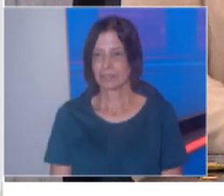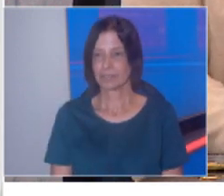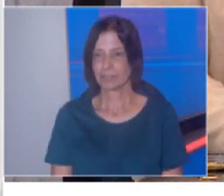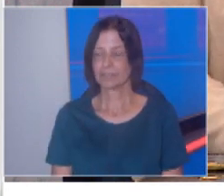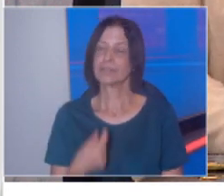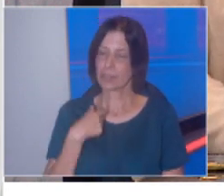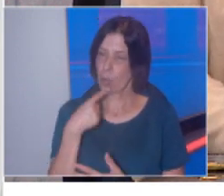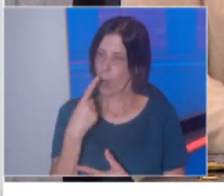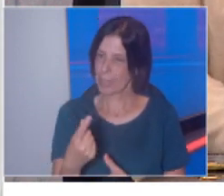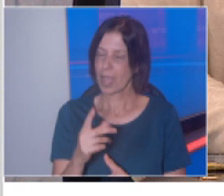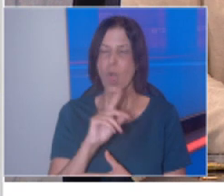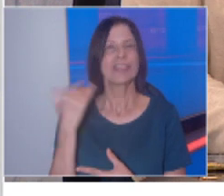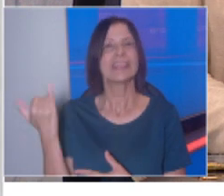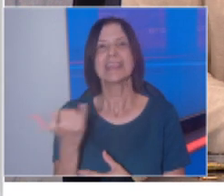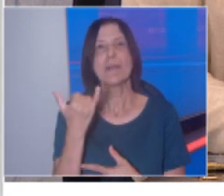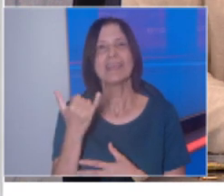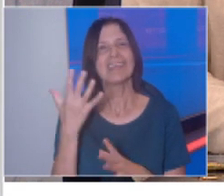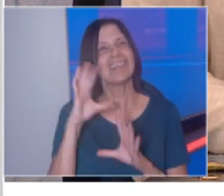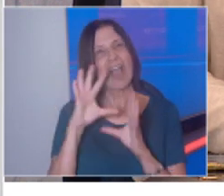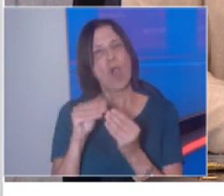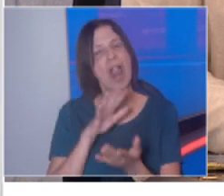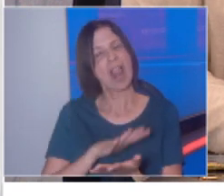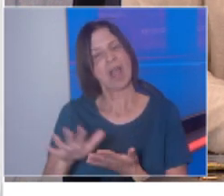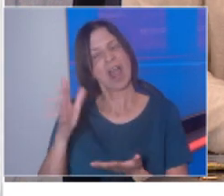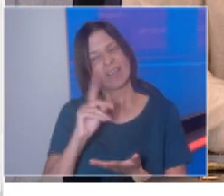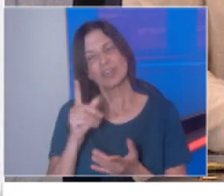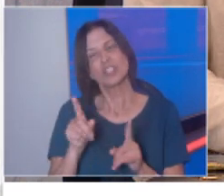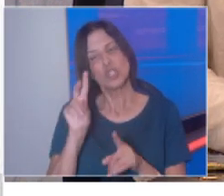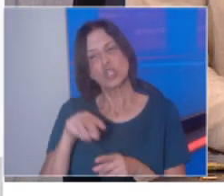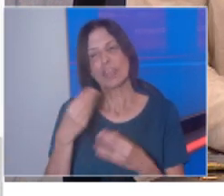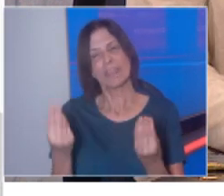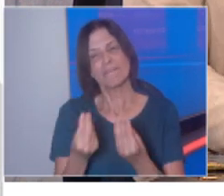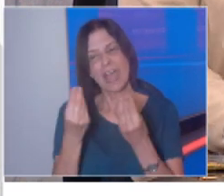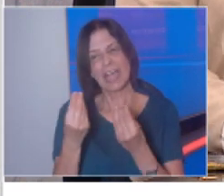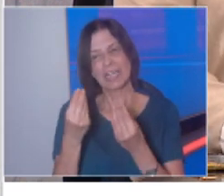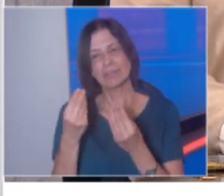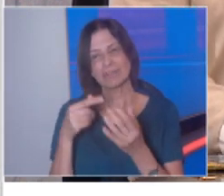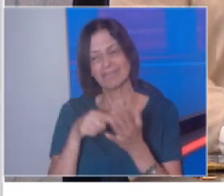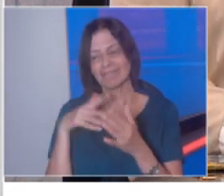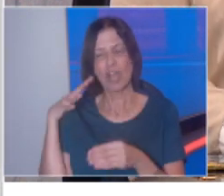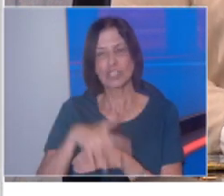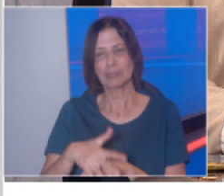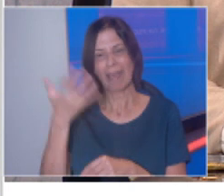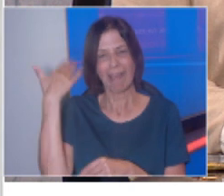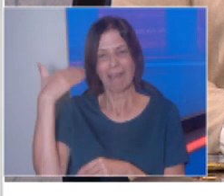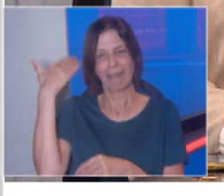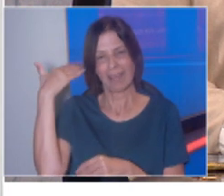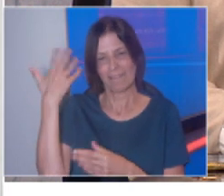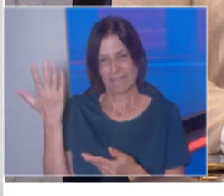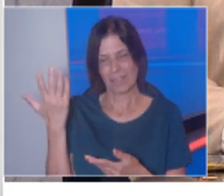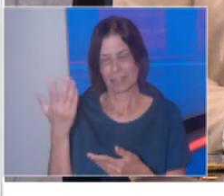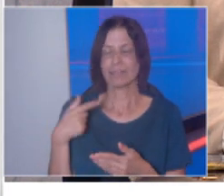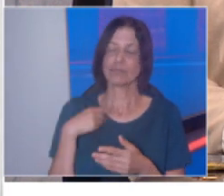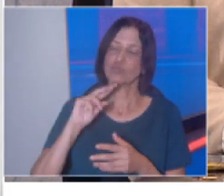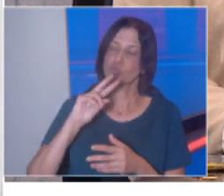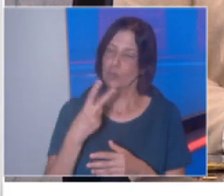אז אני אומר, לא תמיד הכל חלק, ויש דברים שאנחנו, כמו שאמרתי, גוררים מתוקף אירועים קודמים,